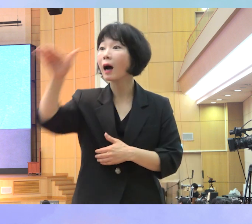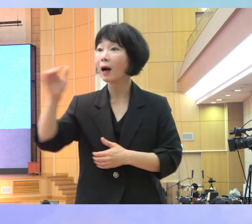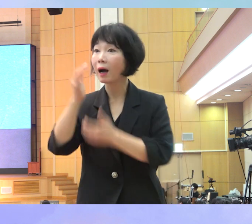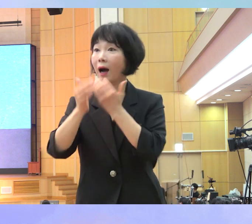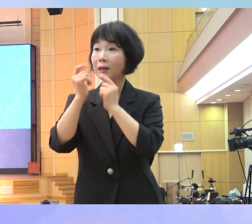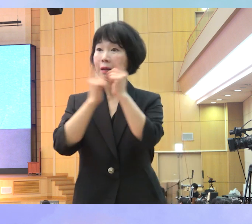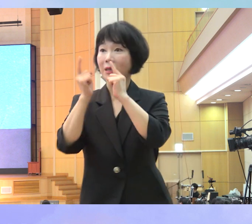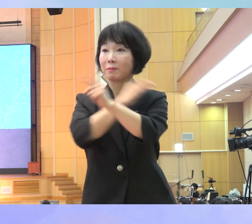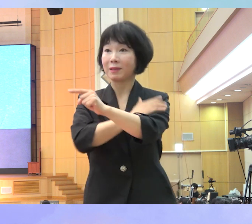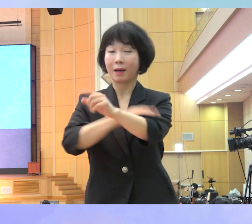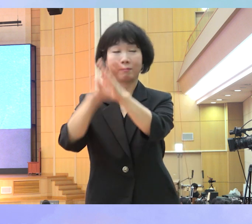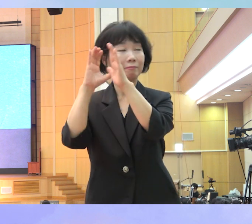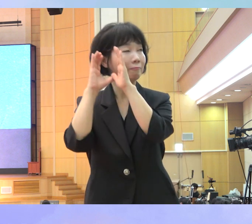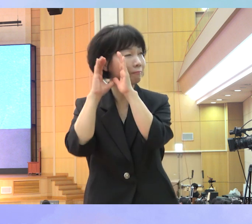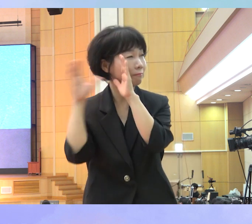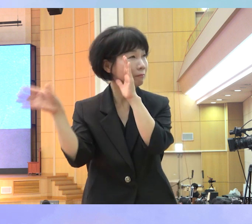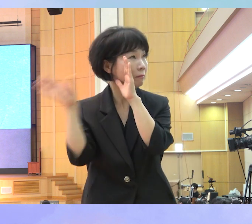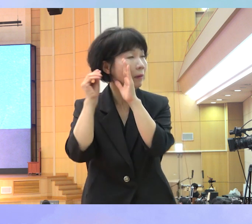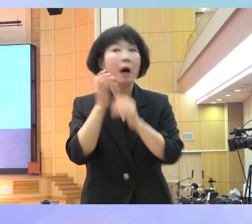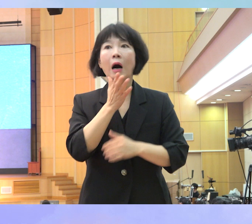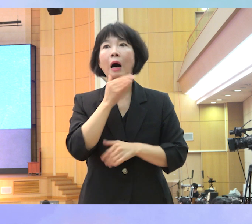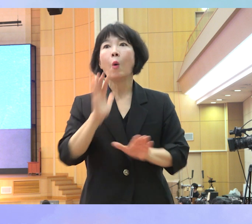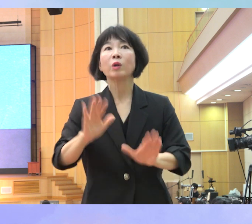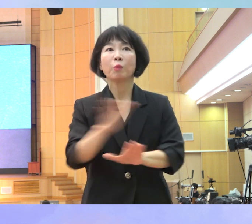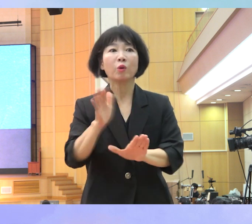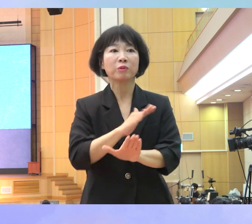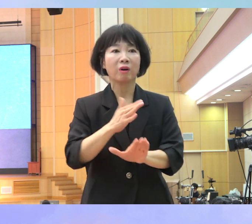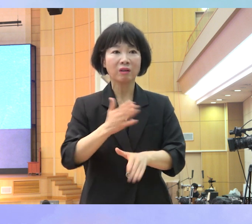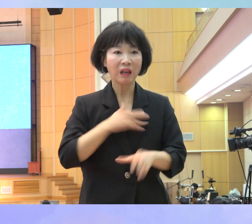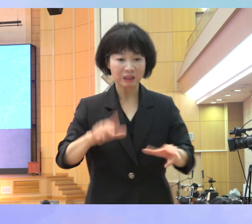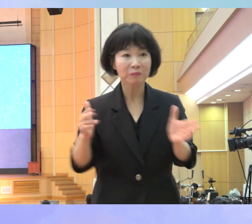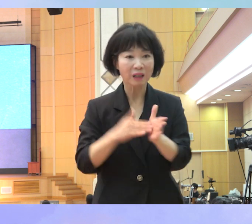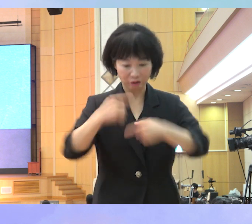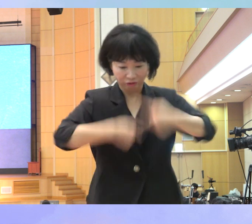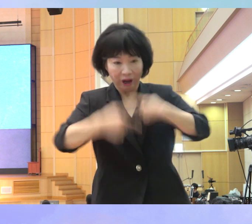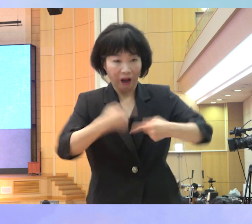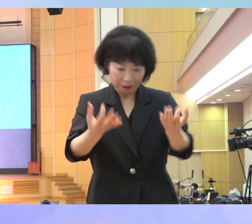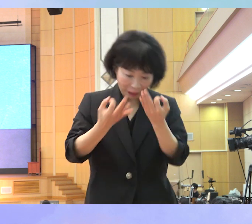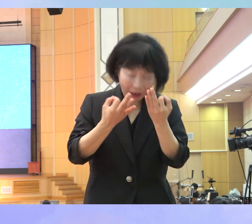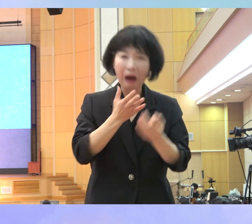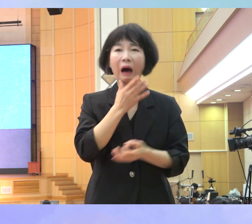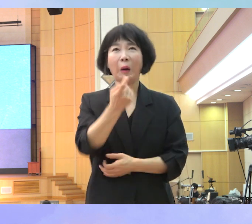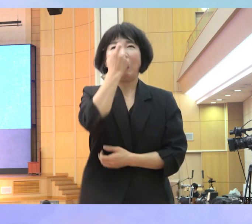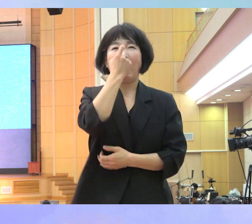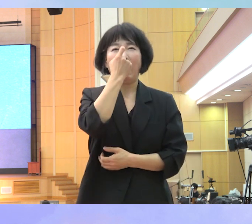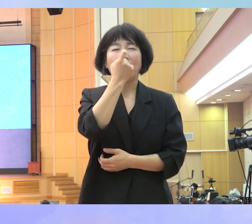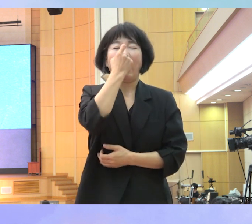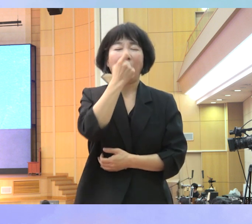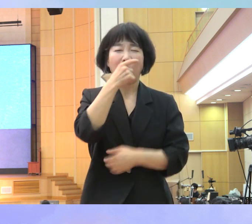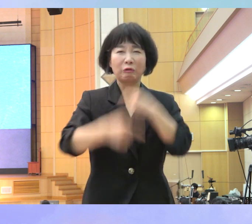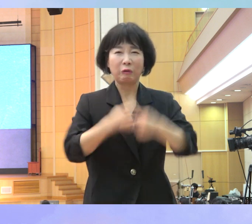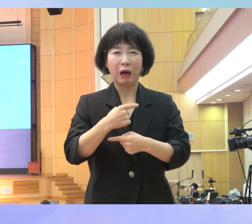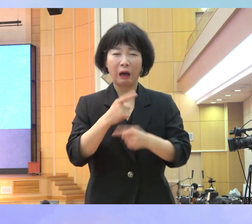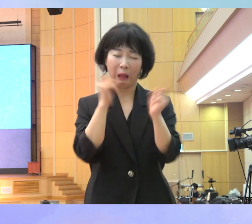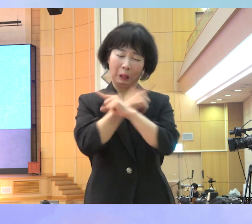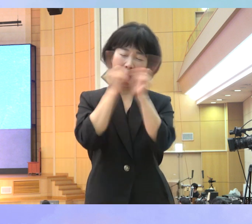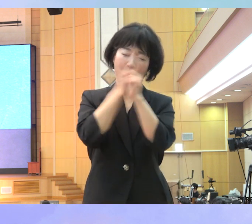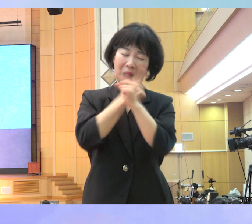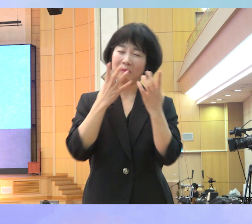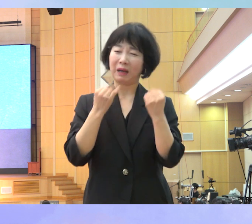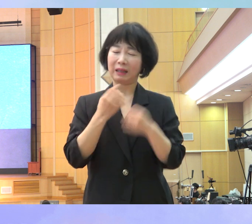듣고 우리의 말을 한번 점검을 해야 돼요. 말이 가진 힘이 좋기 때문에 내 말이